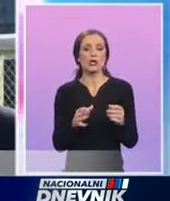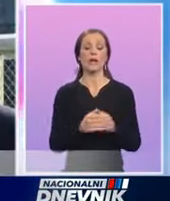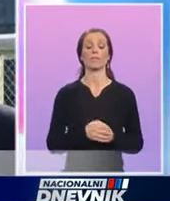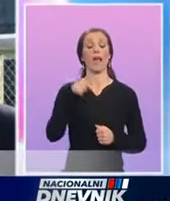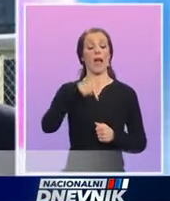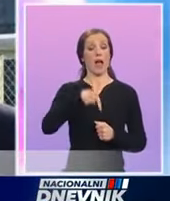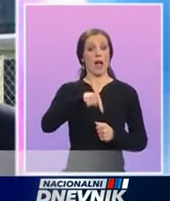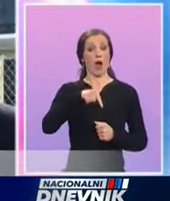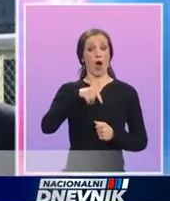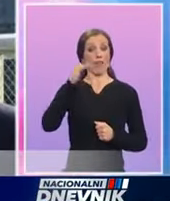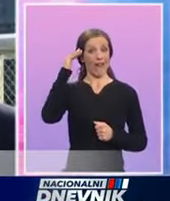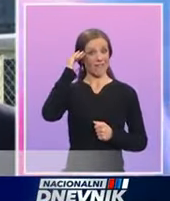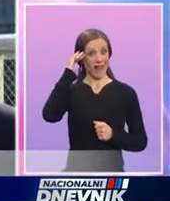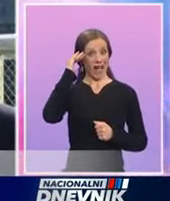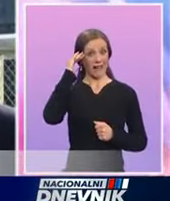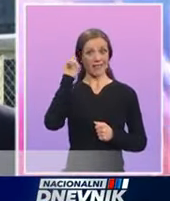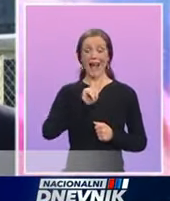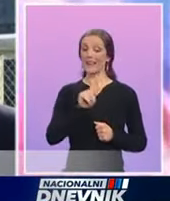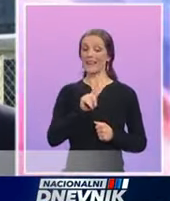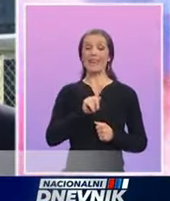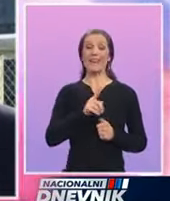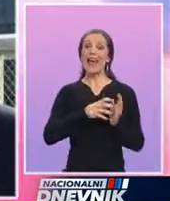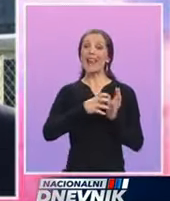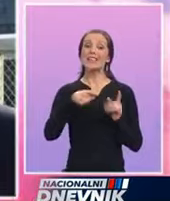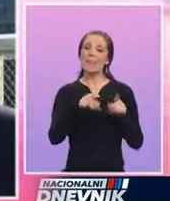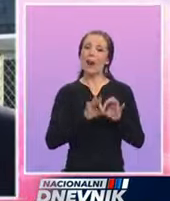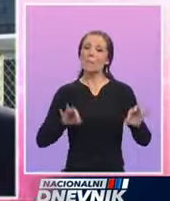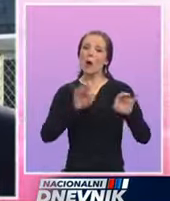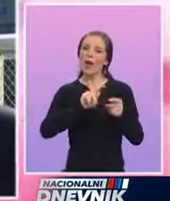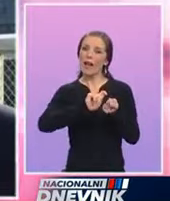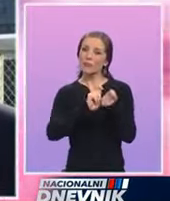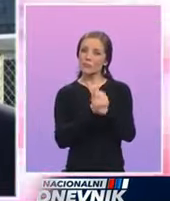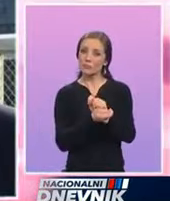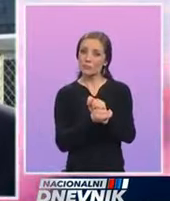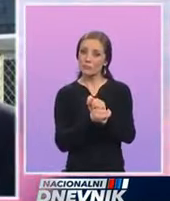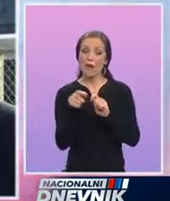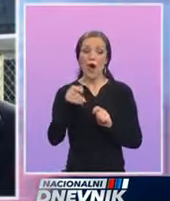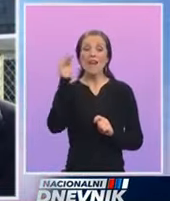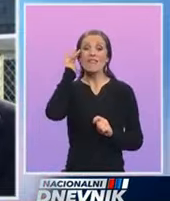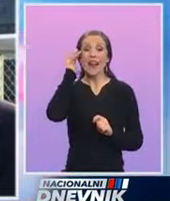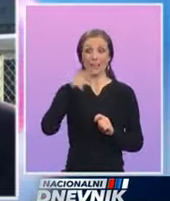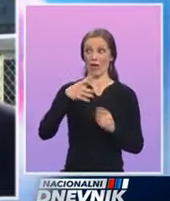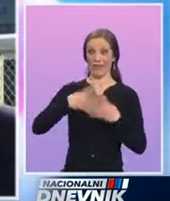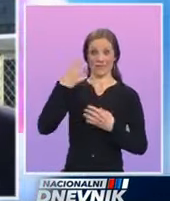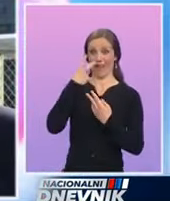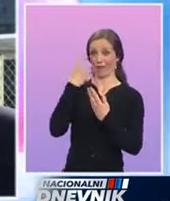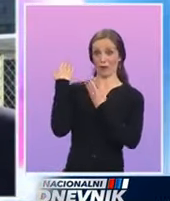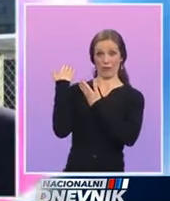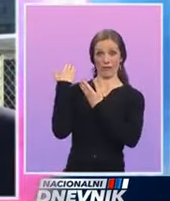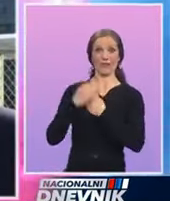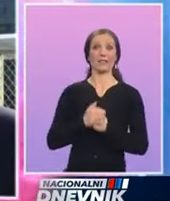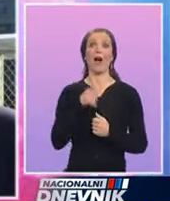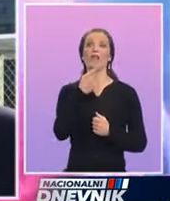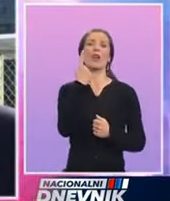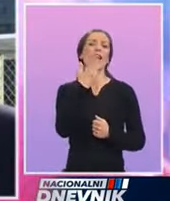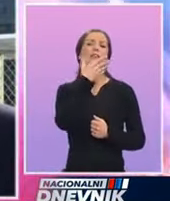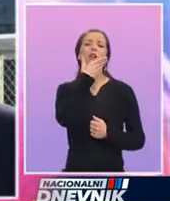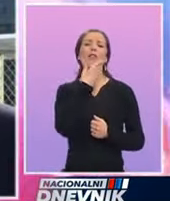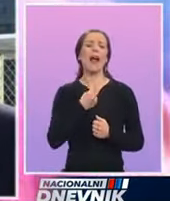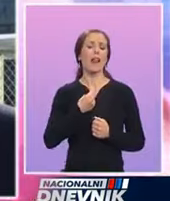nije nastavila projekat konverzije, ona je praktično ovu zgradu koja je iza mene, koja je jedna od najlepših